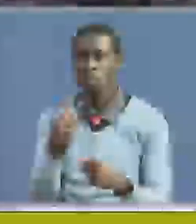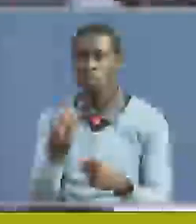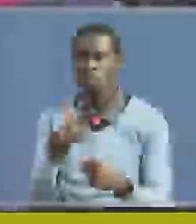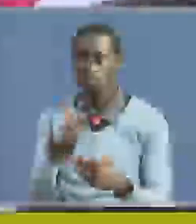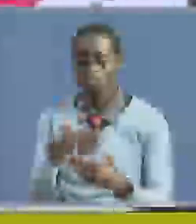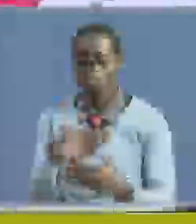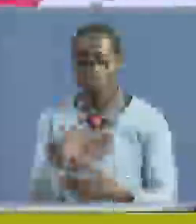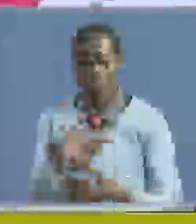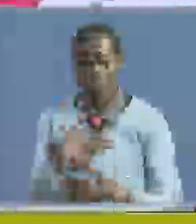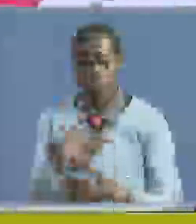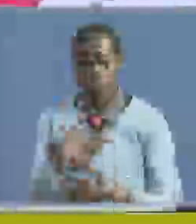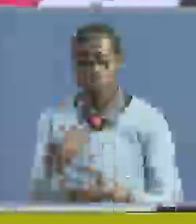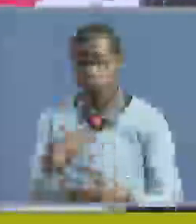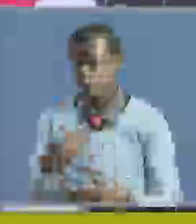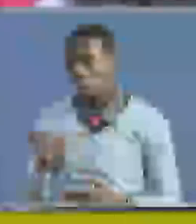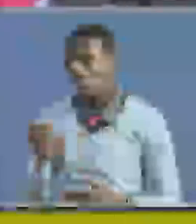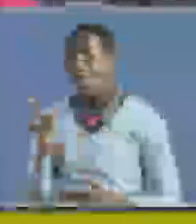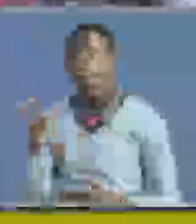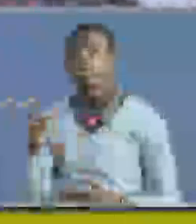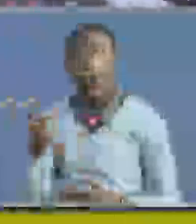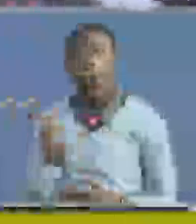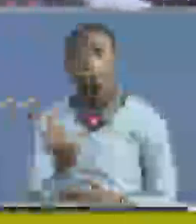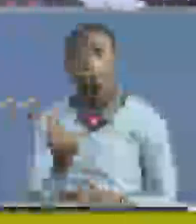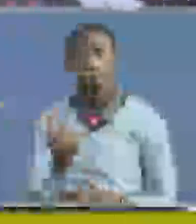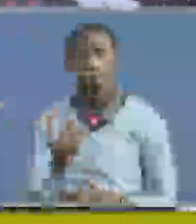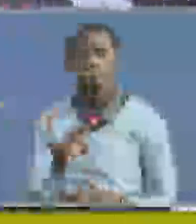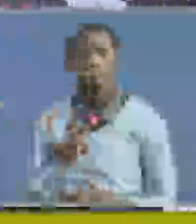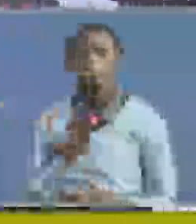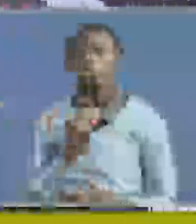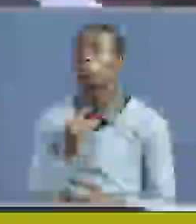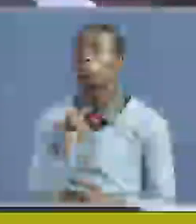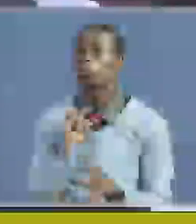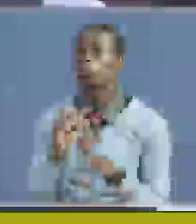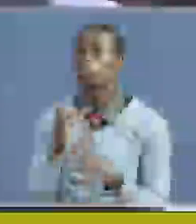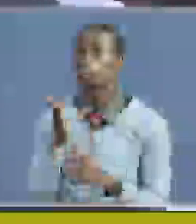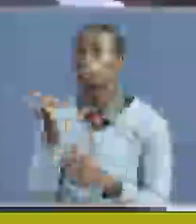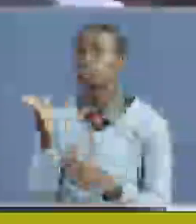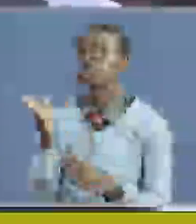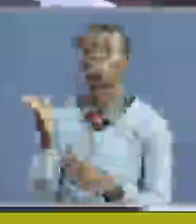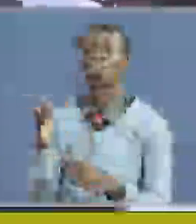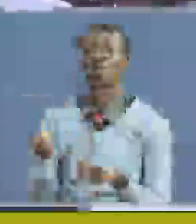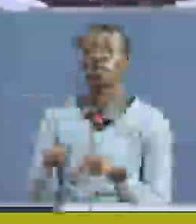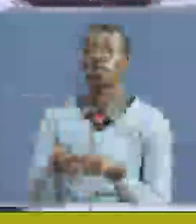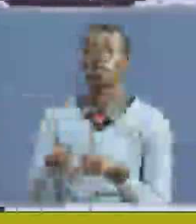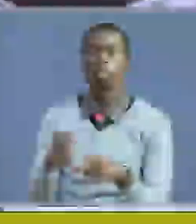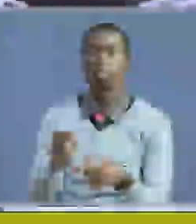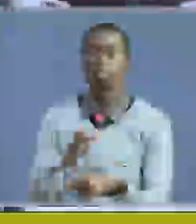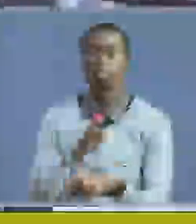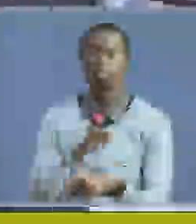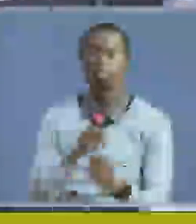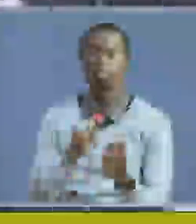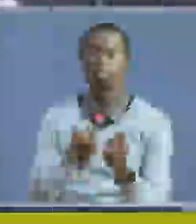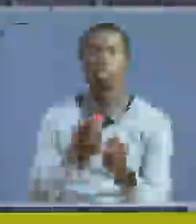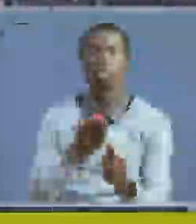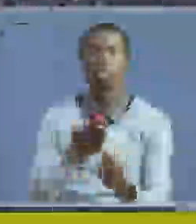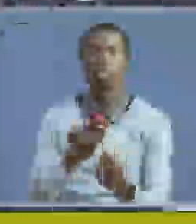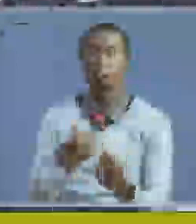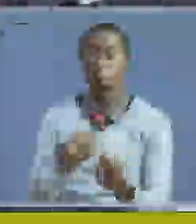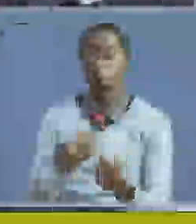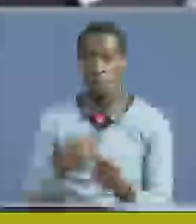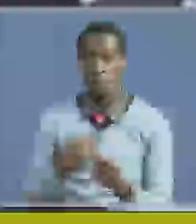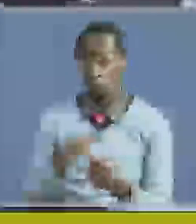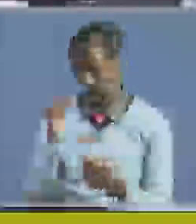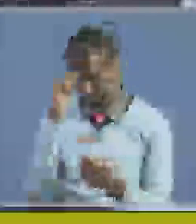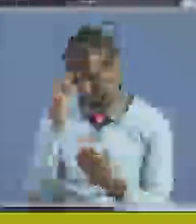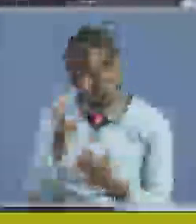Tafadhali, mimi nitaenda huko tena mwenyewe. Tunataka kuambia jamii ya Maasai hapo, jamii ya Kipsigis, ya kwamba mimi nikiwa